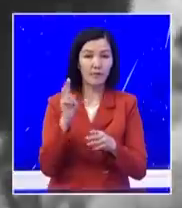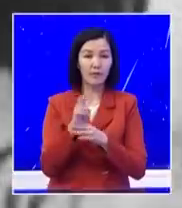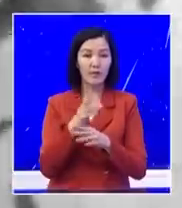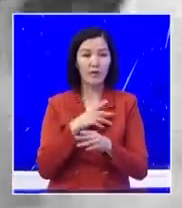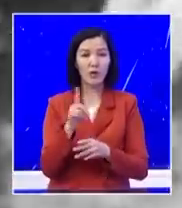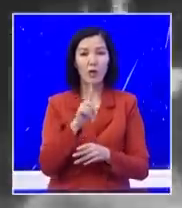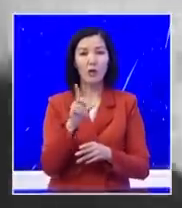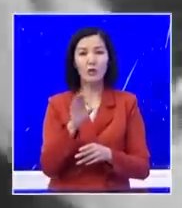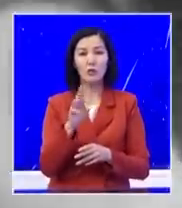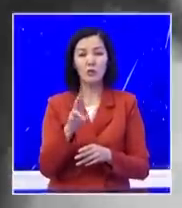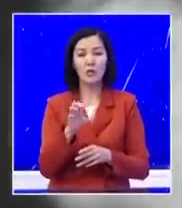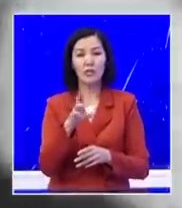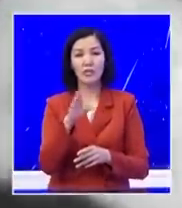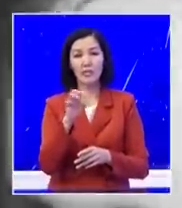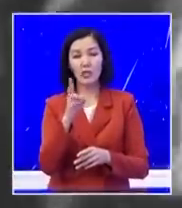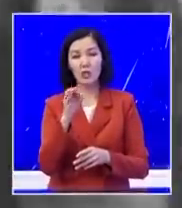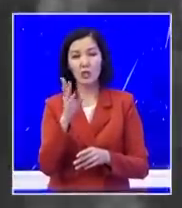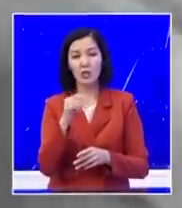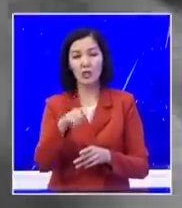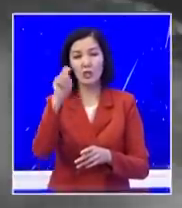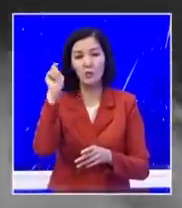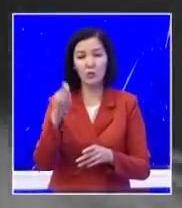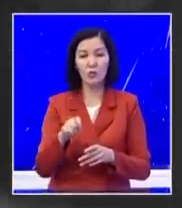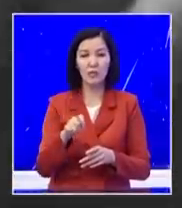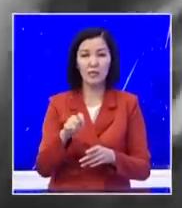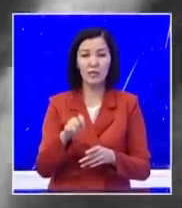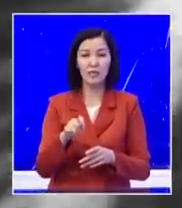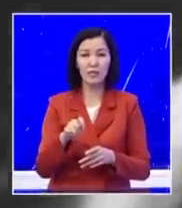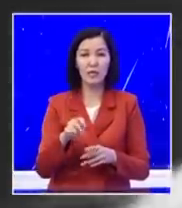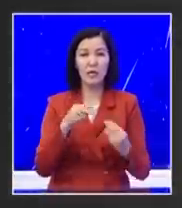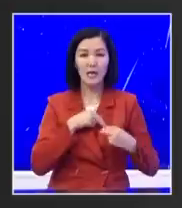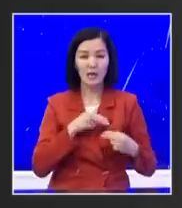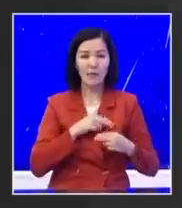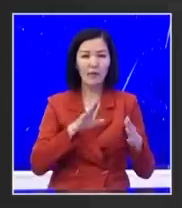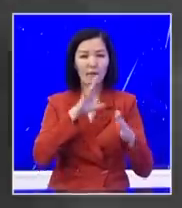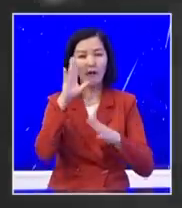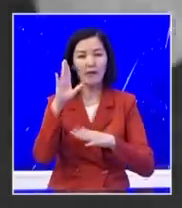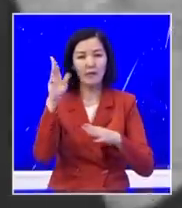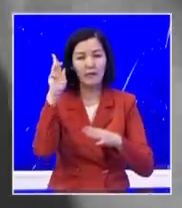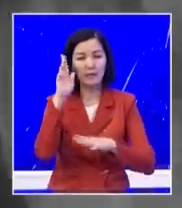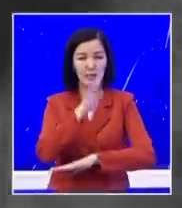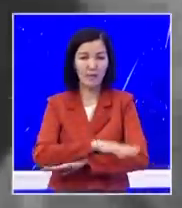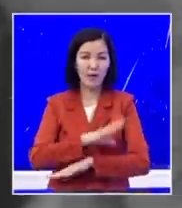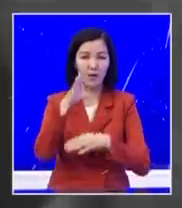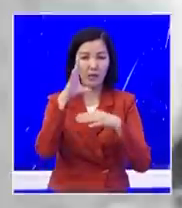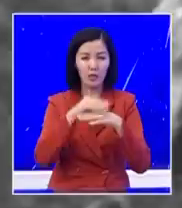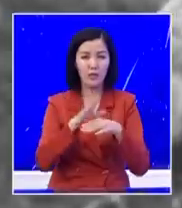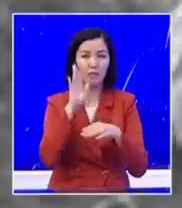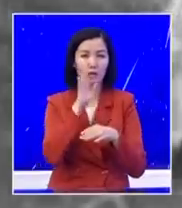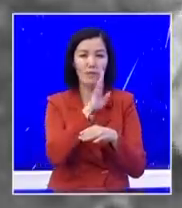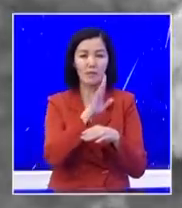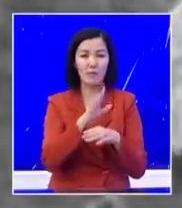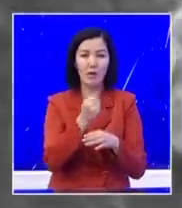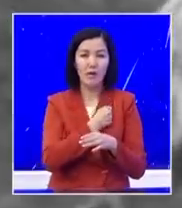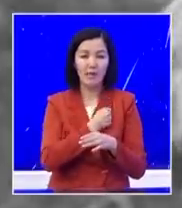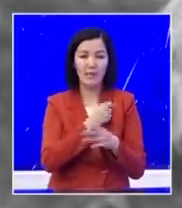Зоя Стишенко жастығына қарамай жеңісті жақындатуға бар күшін салды. Таңертең сабаққа барса, кешке анасымен бірге әскерлерге